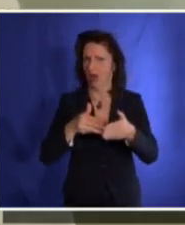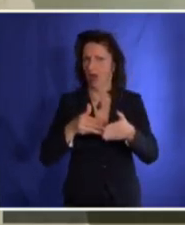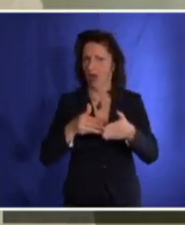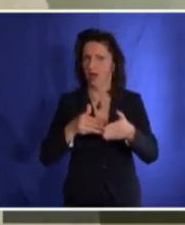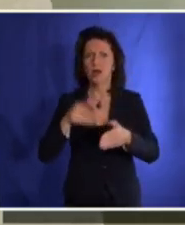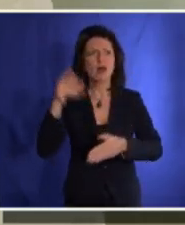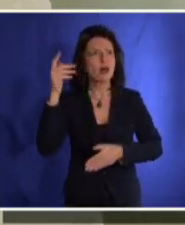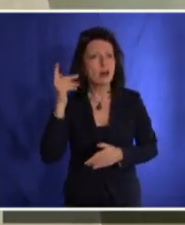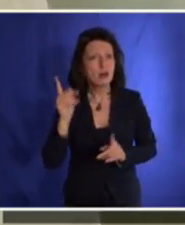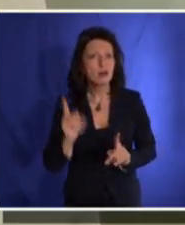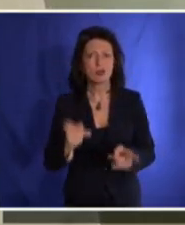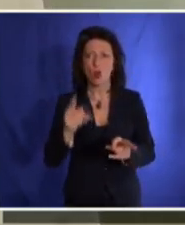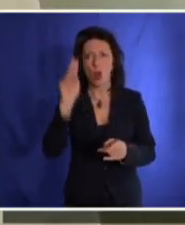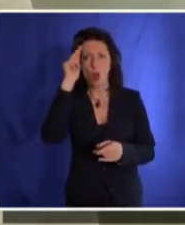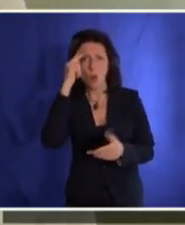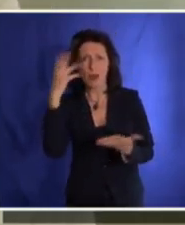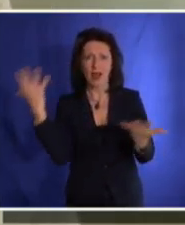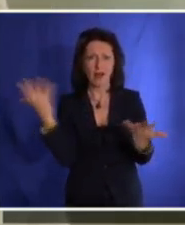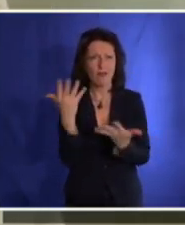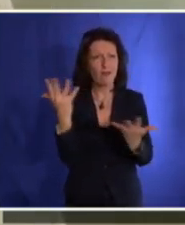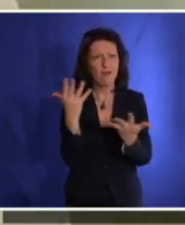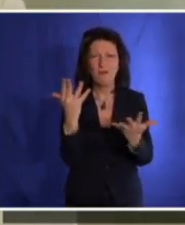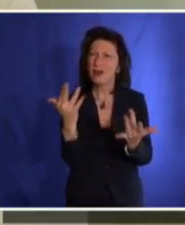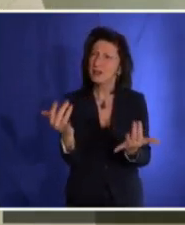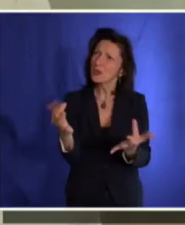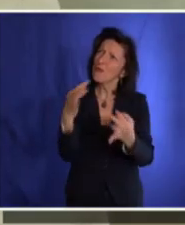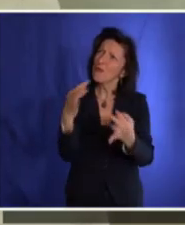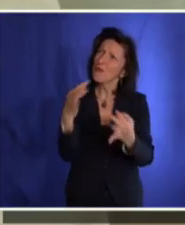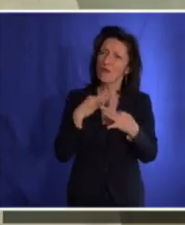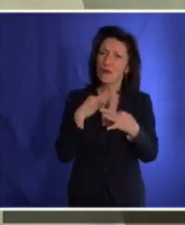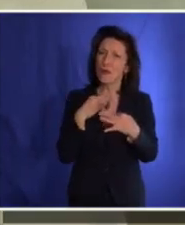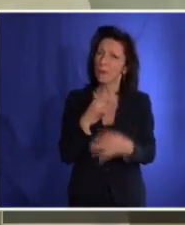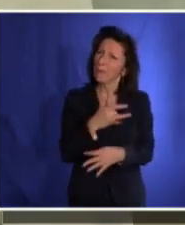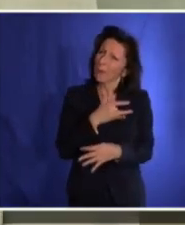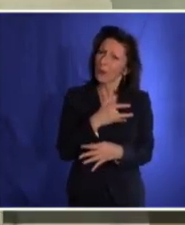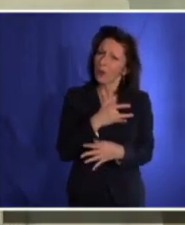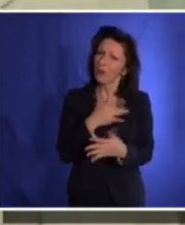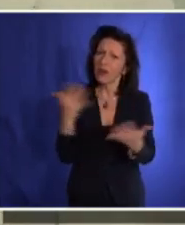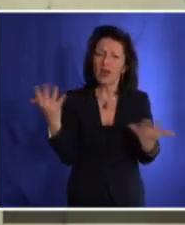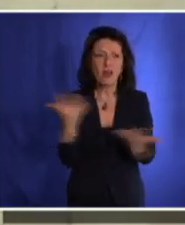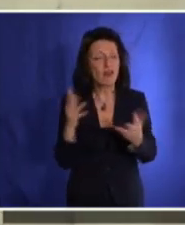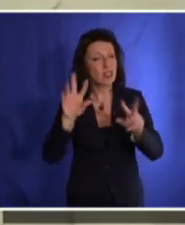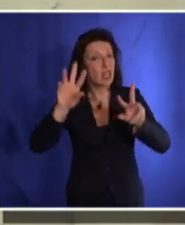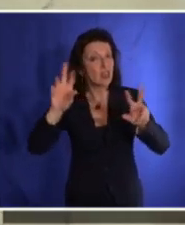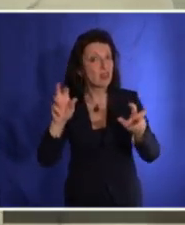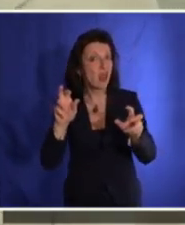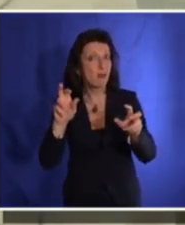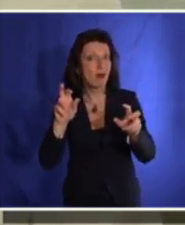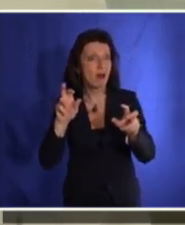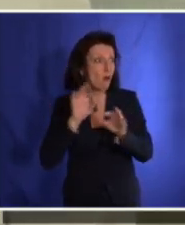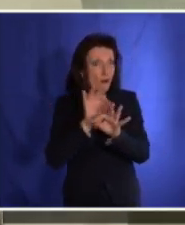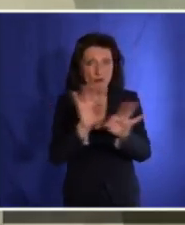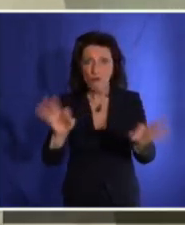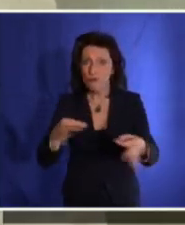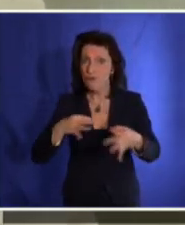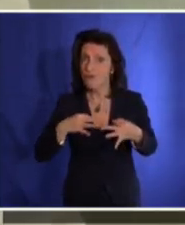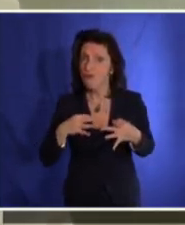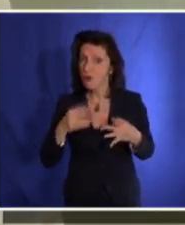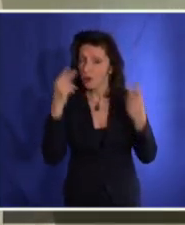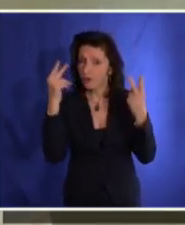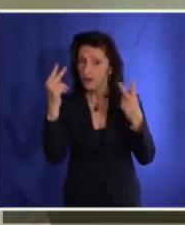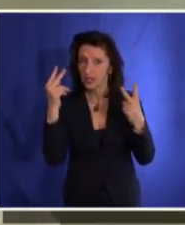was bewegt uns, welche Themen sind uns wichtig, wo liegen die Herausforderungen